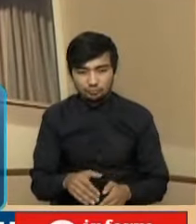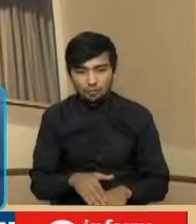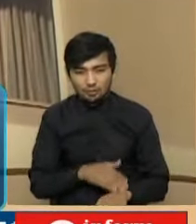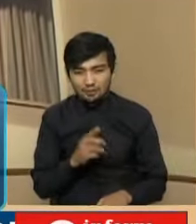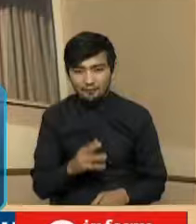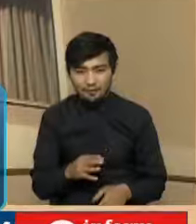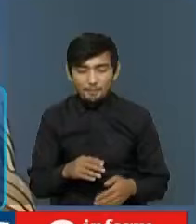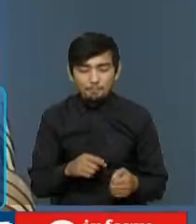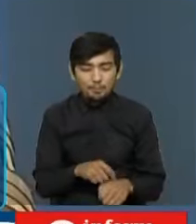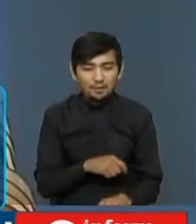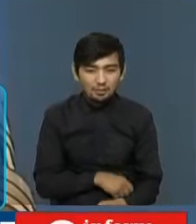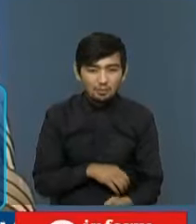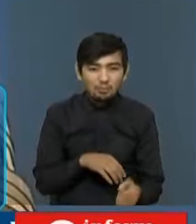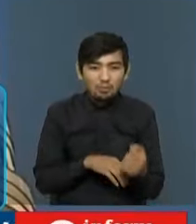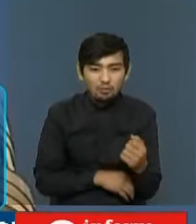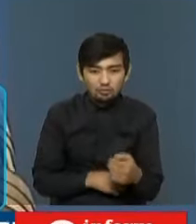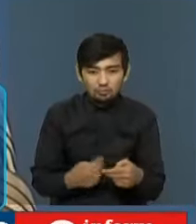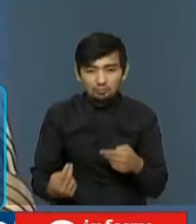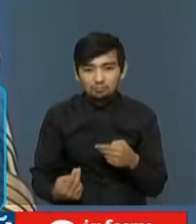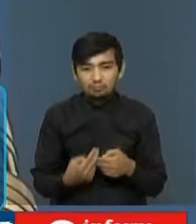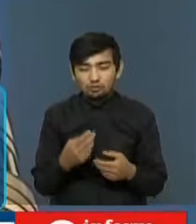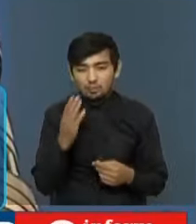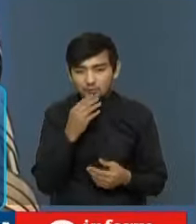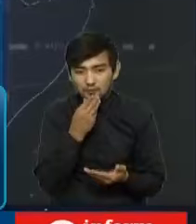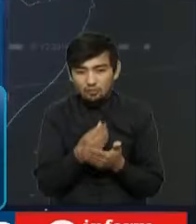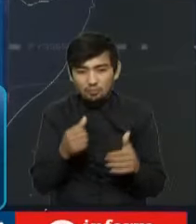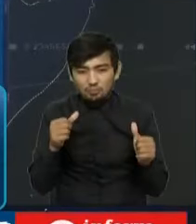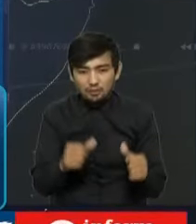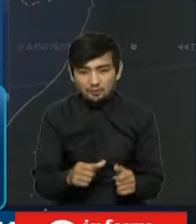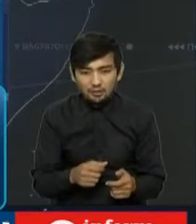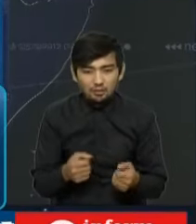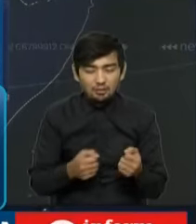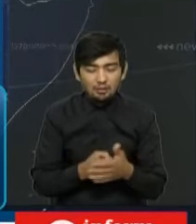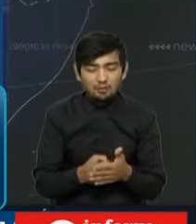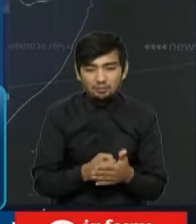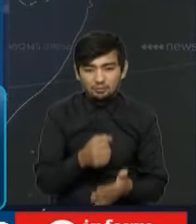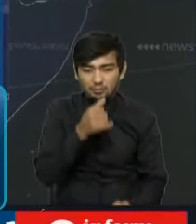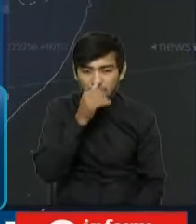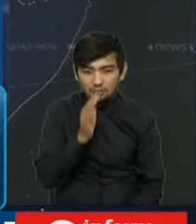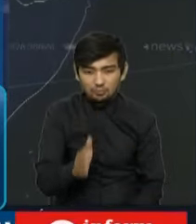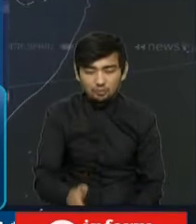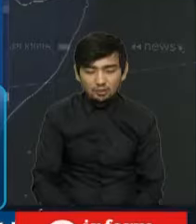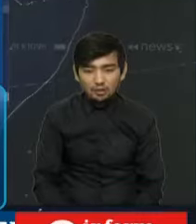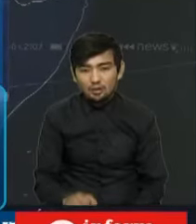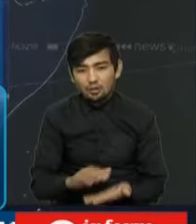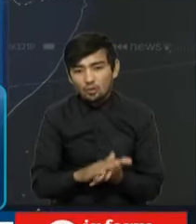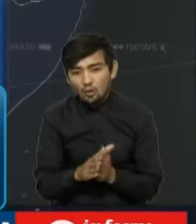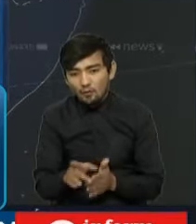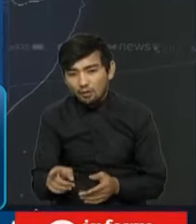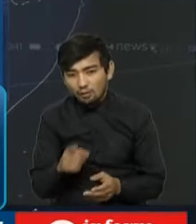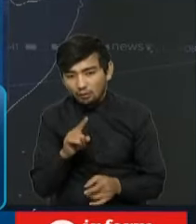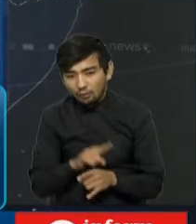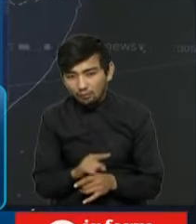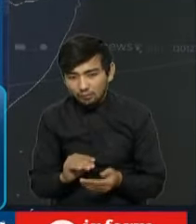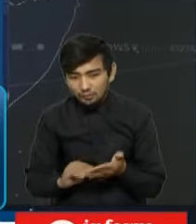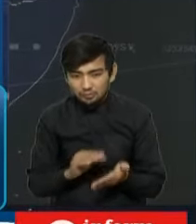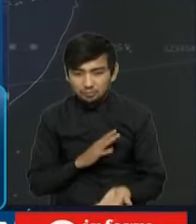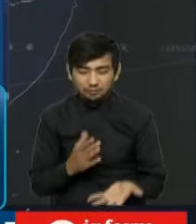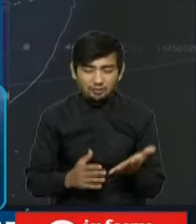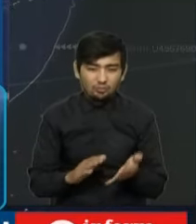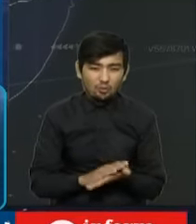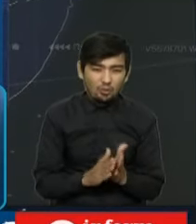квадратные метры потом может помешать отстоять свои права. Это может быть договор бронирования, это может быть договор цессии. То есть то,